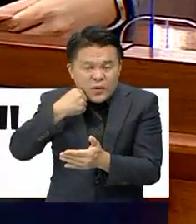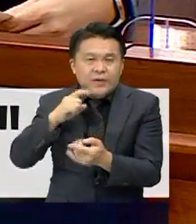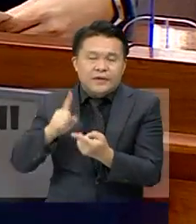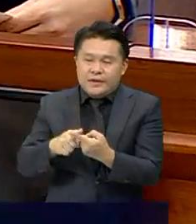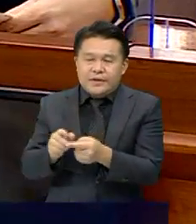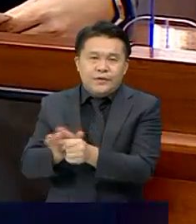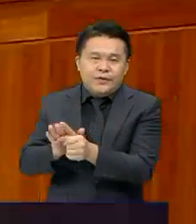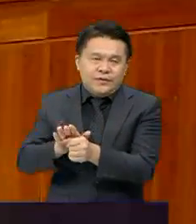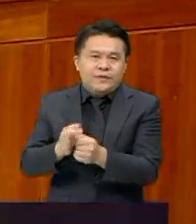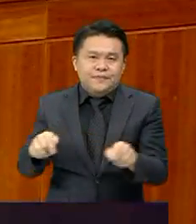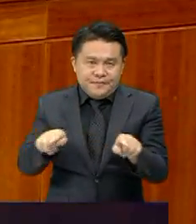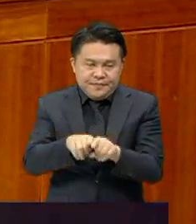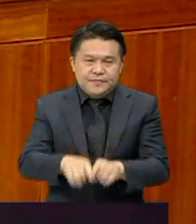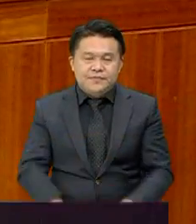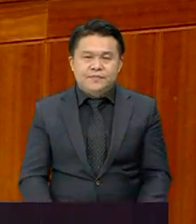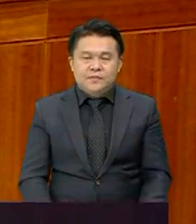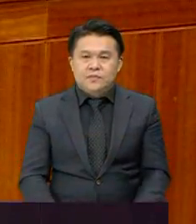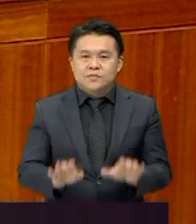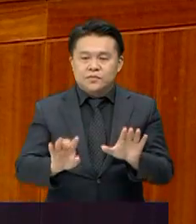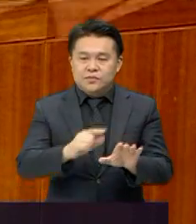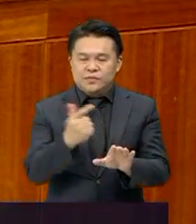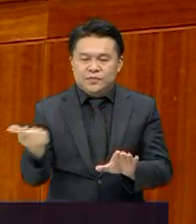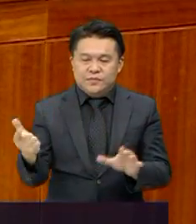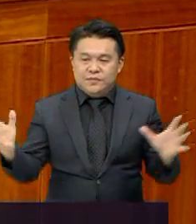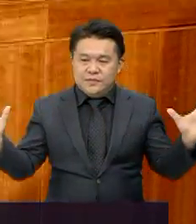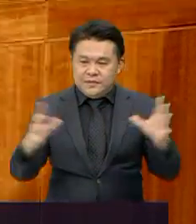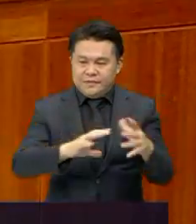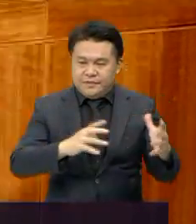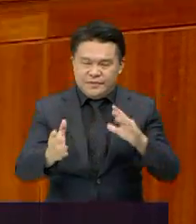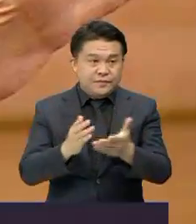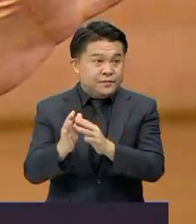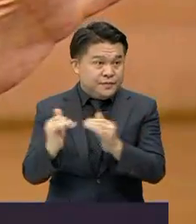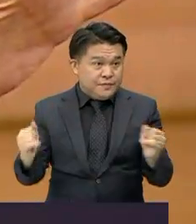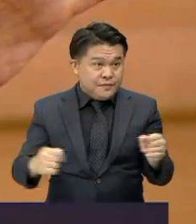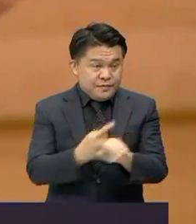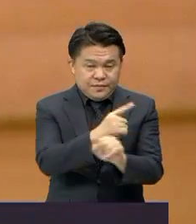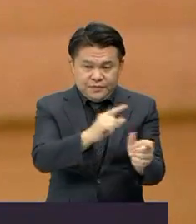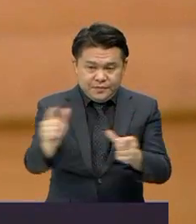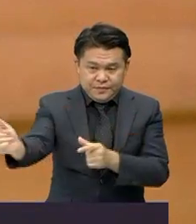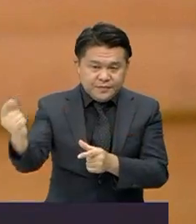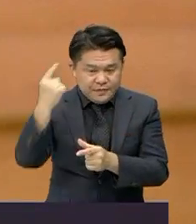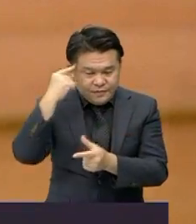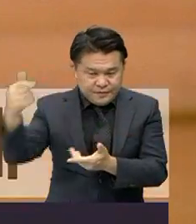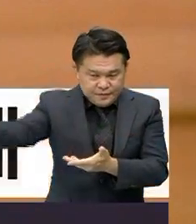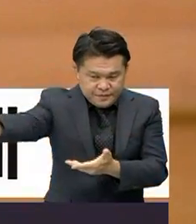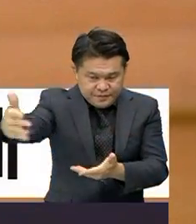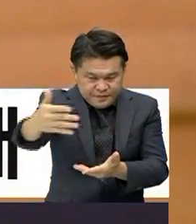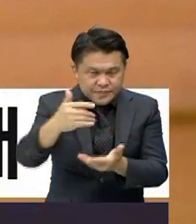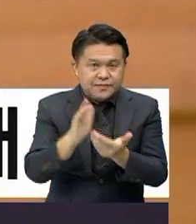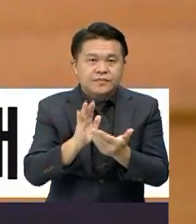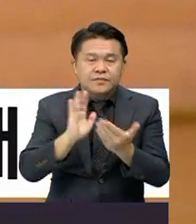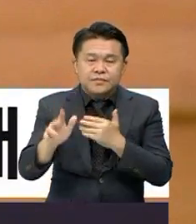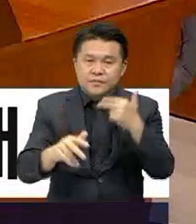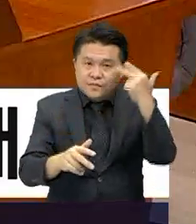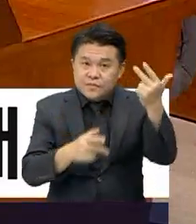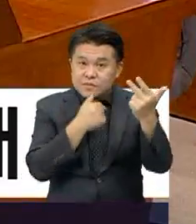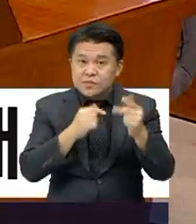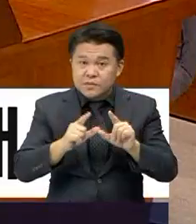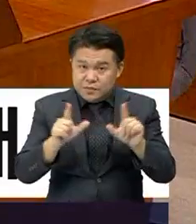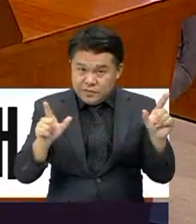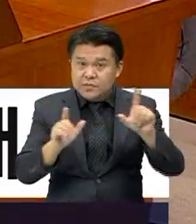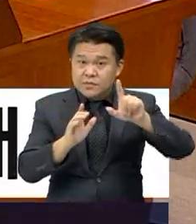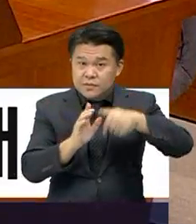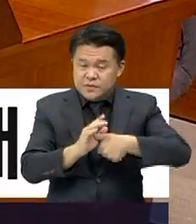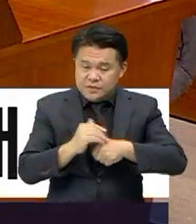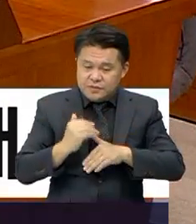방침입니다. 정부는 오늘 오후 공개 토론회에서 전문가 등 의견을 수렴한 뒤 다음 주 월요일 단계적 일상회복